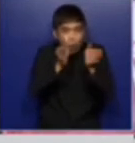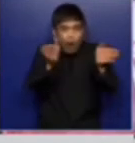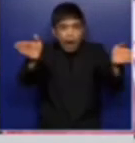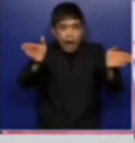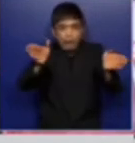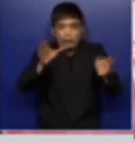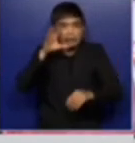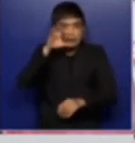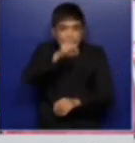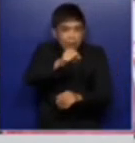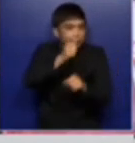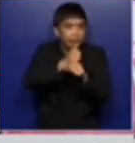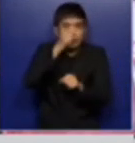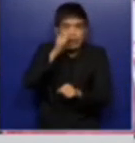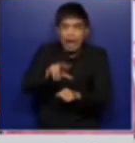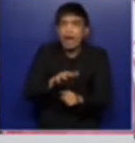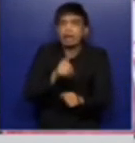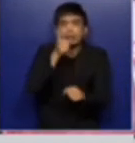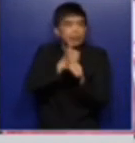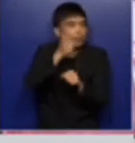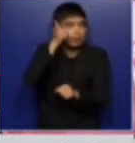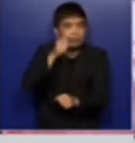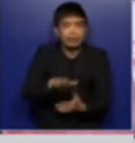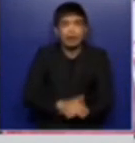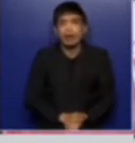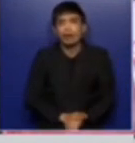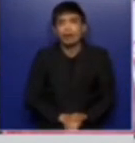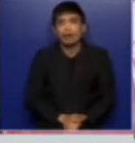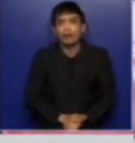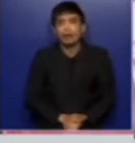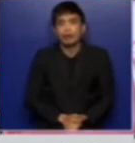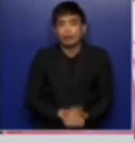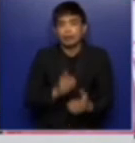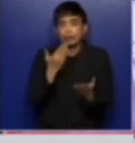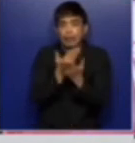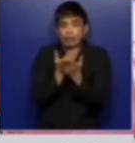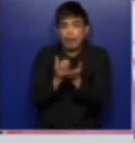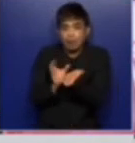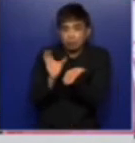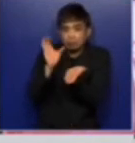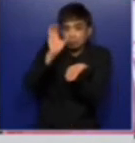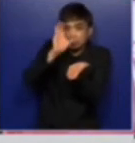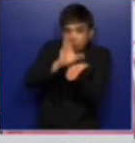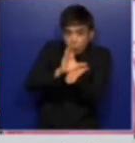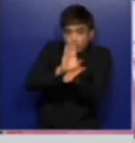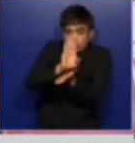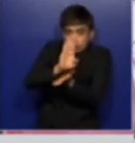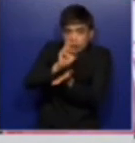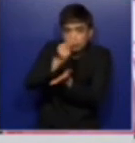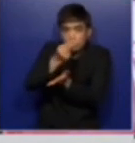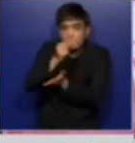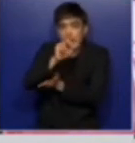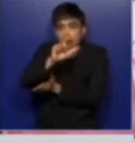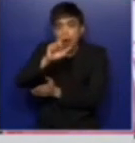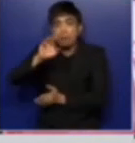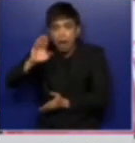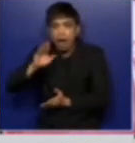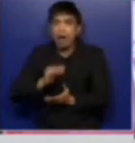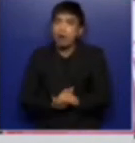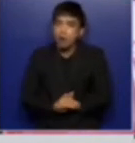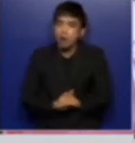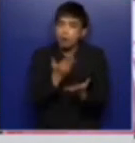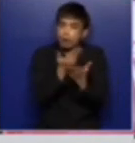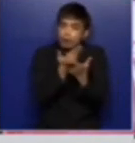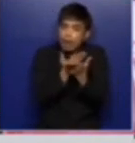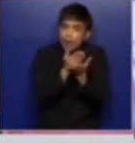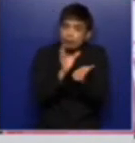ได้คือมีการตั้งงบประมาณถึง 40,000 ล้านบาทเศษเป็นค่าใช้จ่ายใน